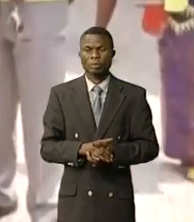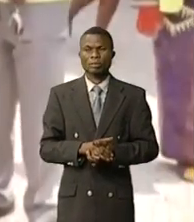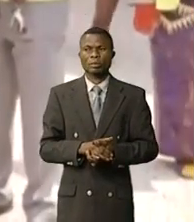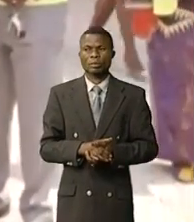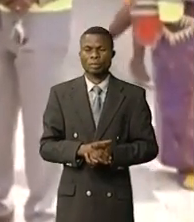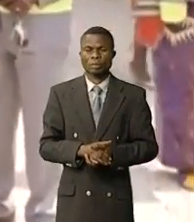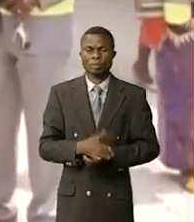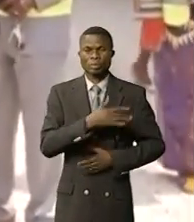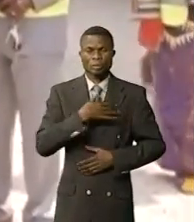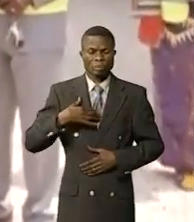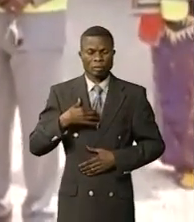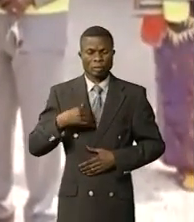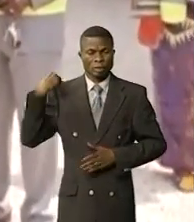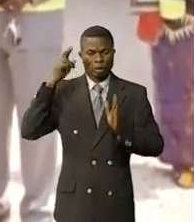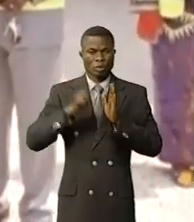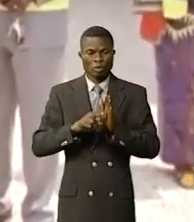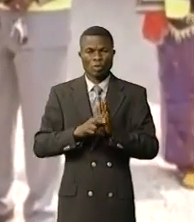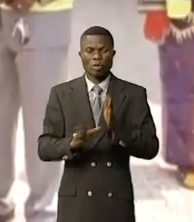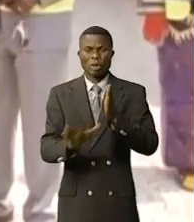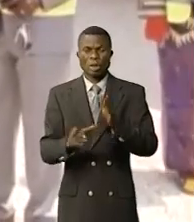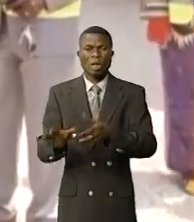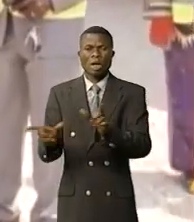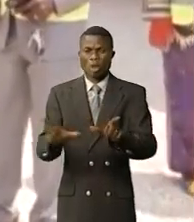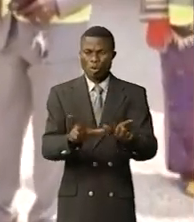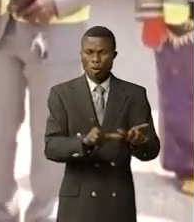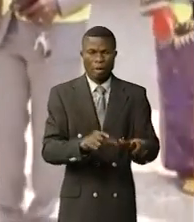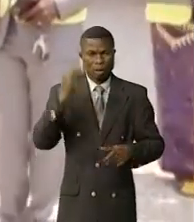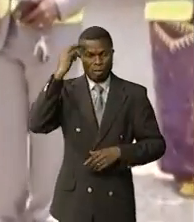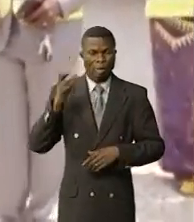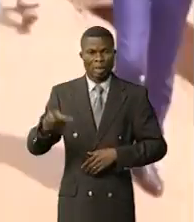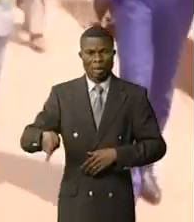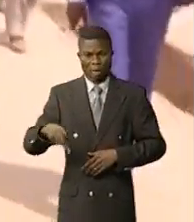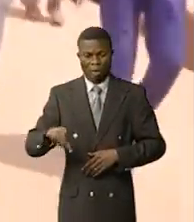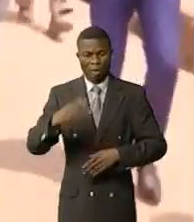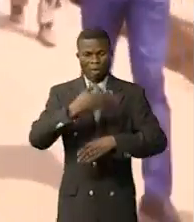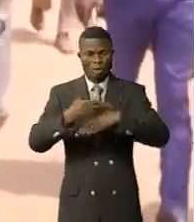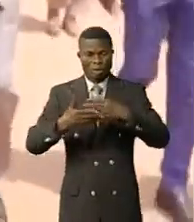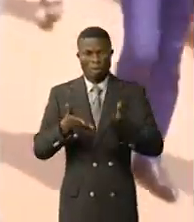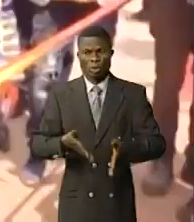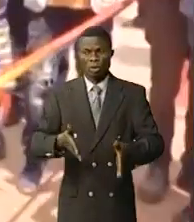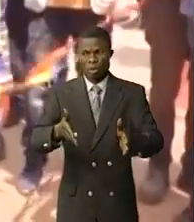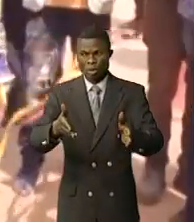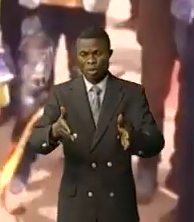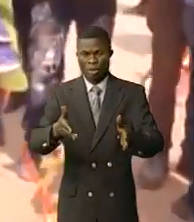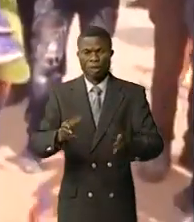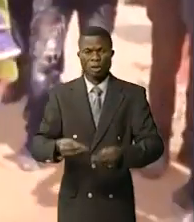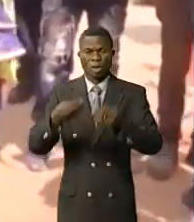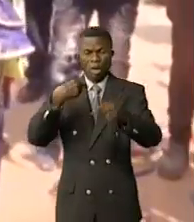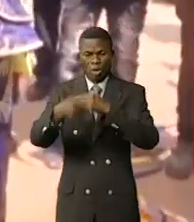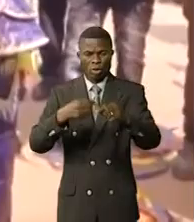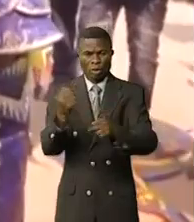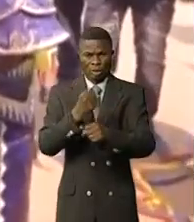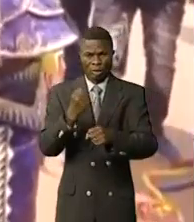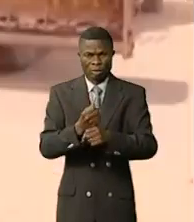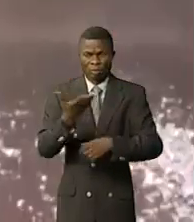Au nom du gouverneur intérimaire du Lualaba, Fifi Masuka Saini, le ministre provincial des infrastructures, Paulin Kalau, a donné le coup d'envoi des